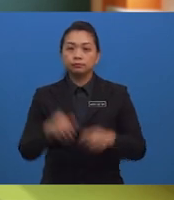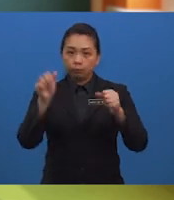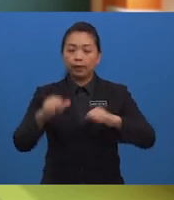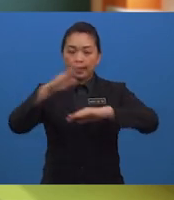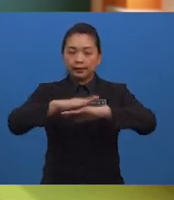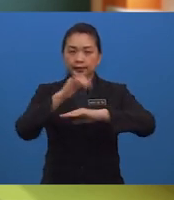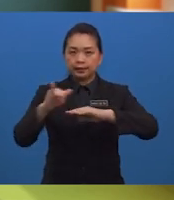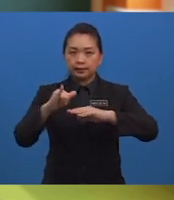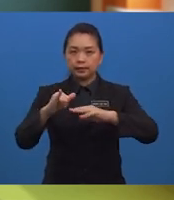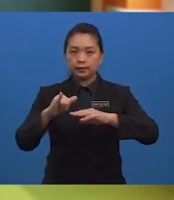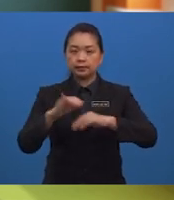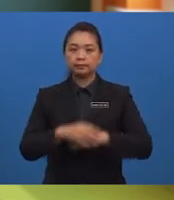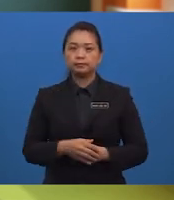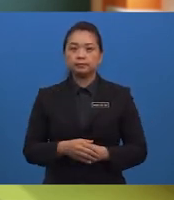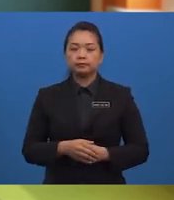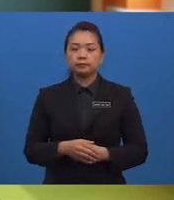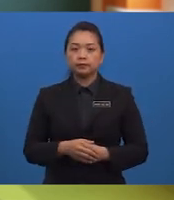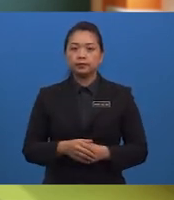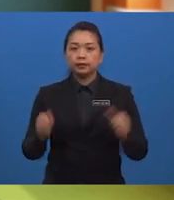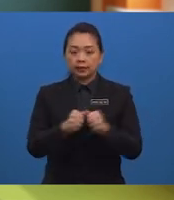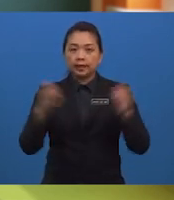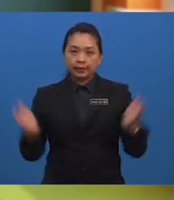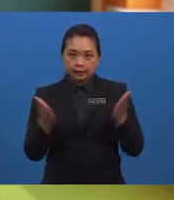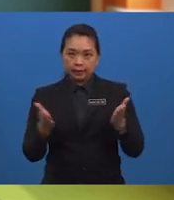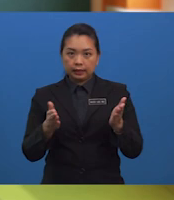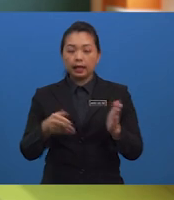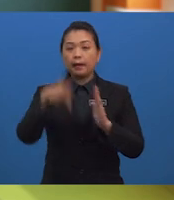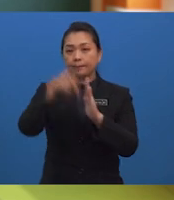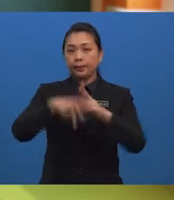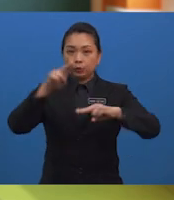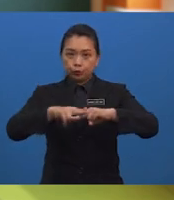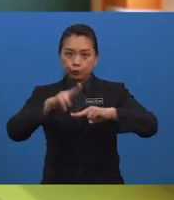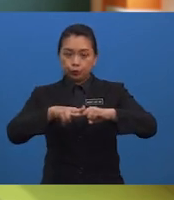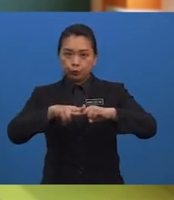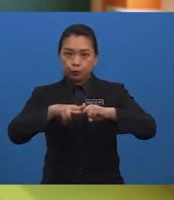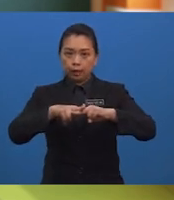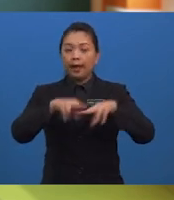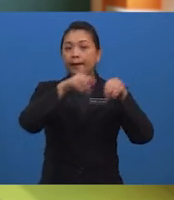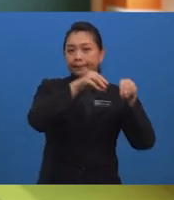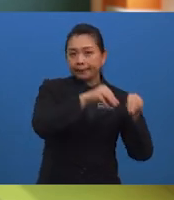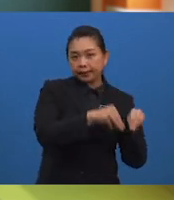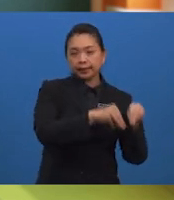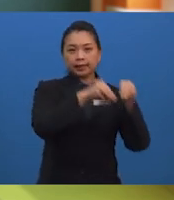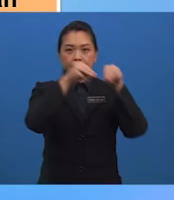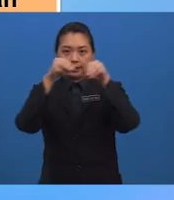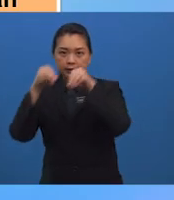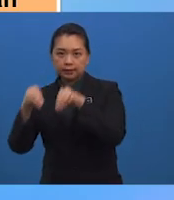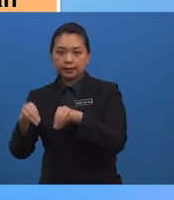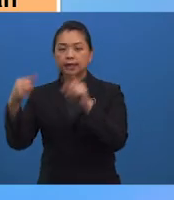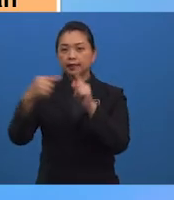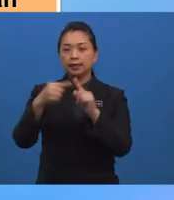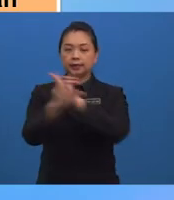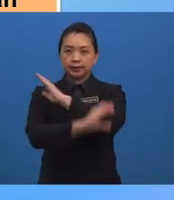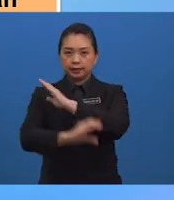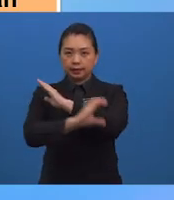buruhnya dengan menggalakkan penduduknya bermigrasi ke negara yang memerlukan